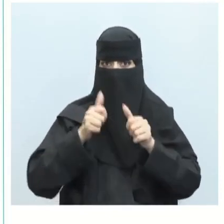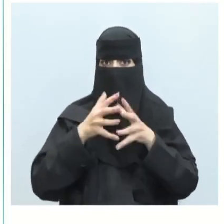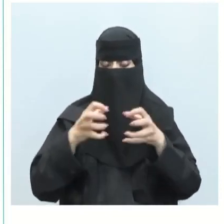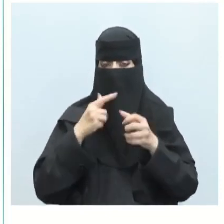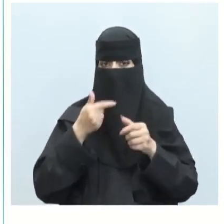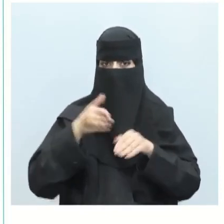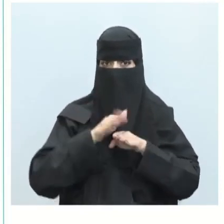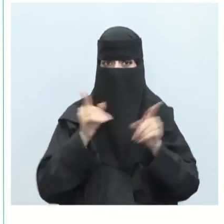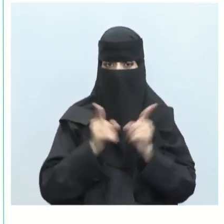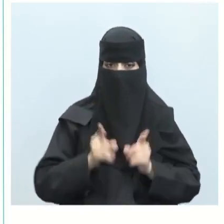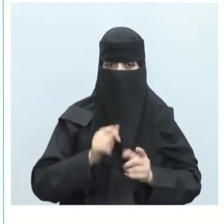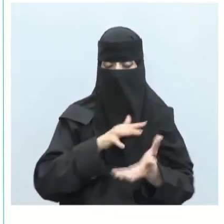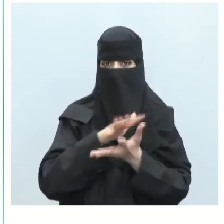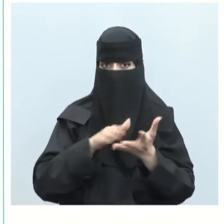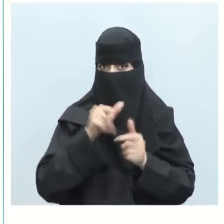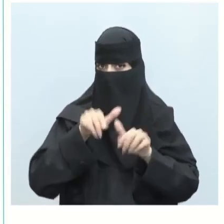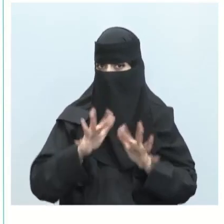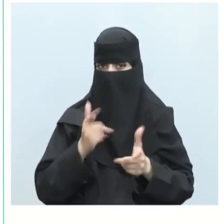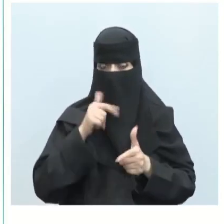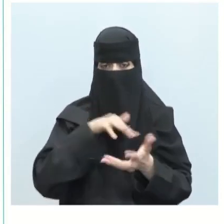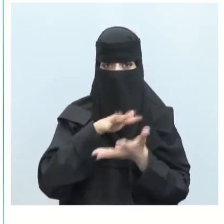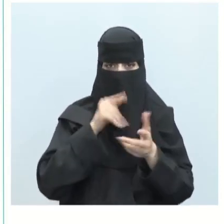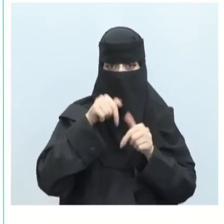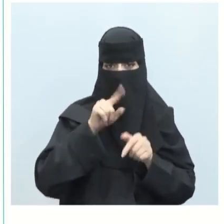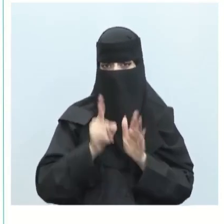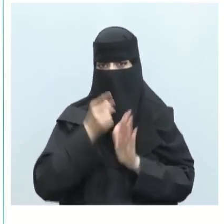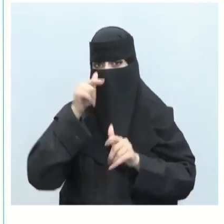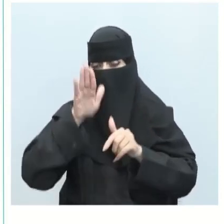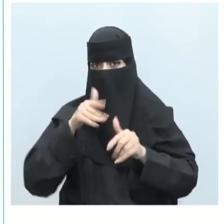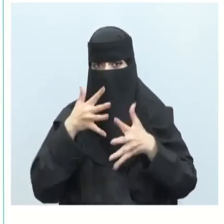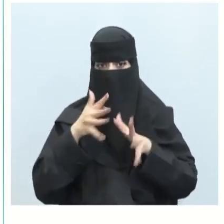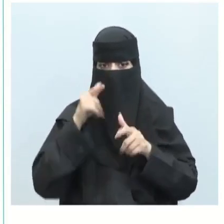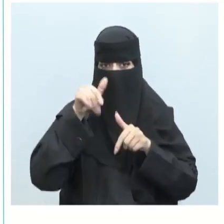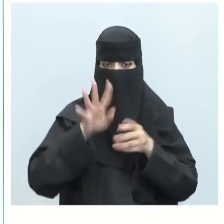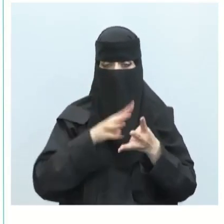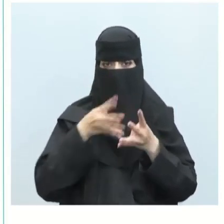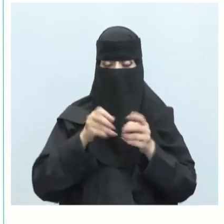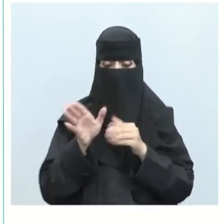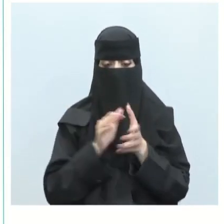تفاصيل عن تحديد المشكلات واي نشاط مشبوه او مريب في هذه